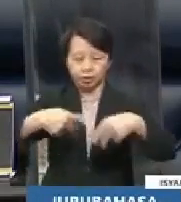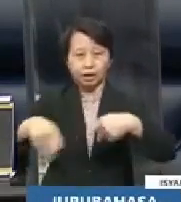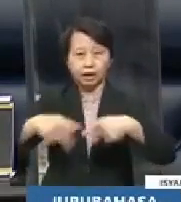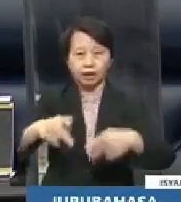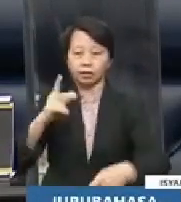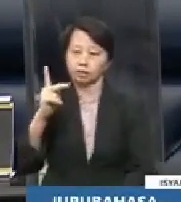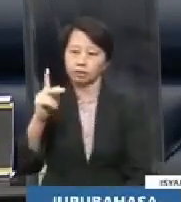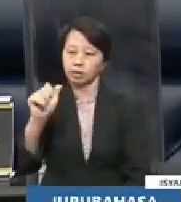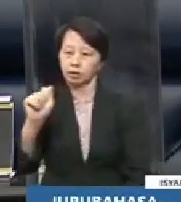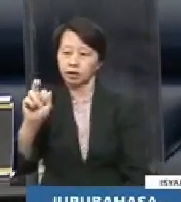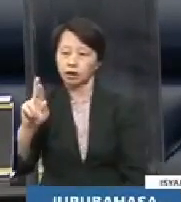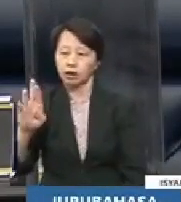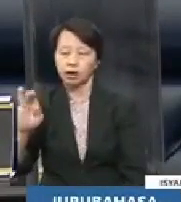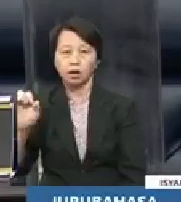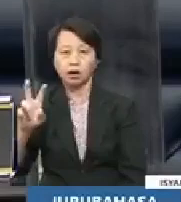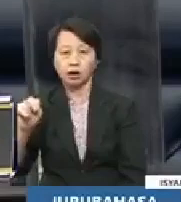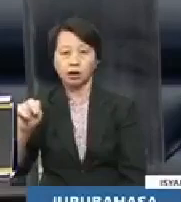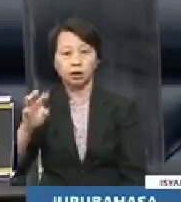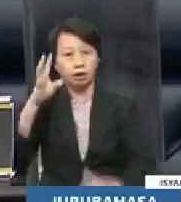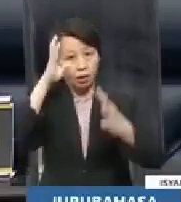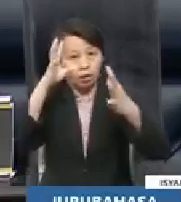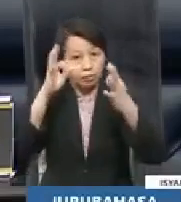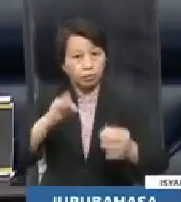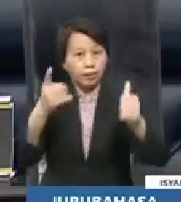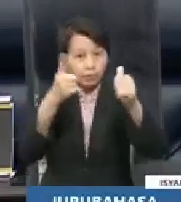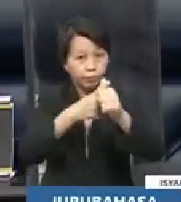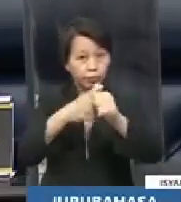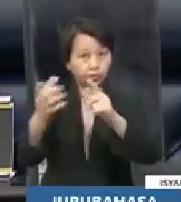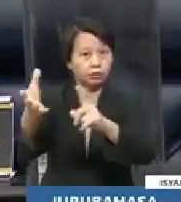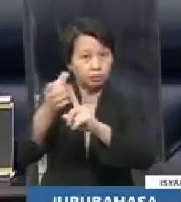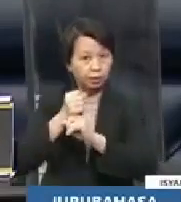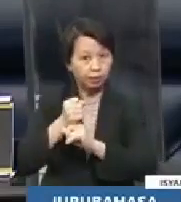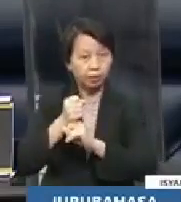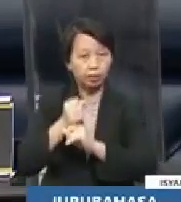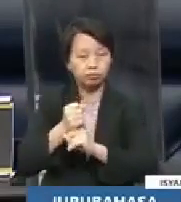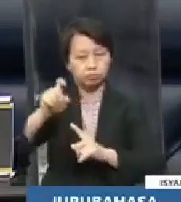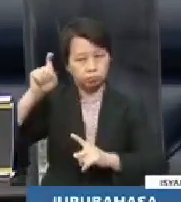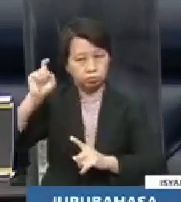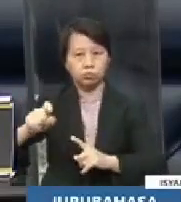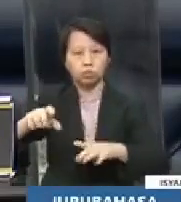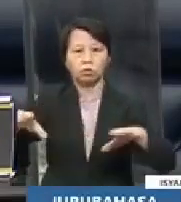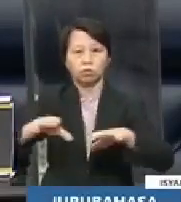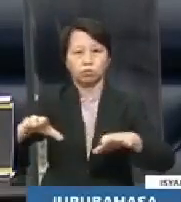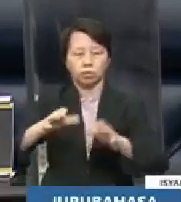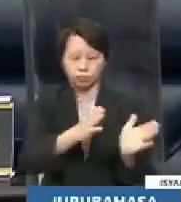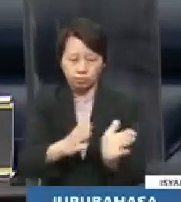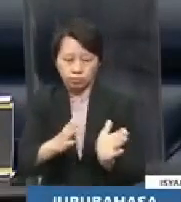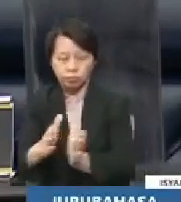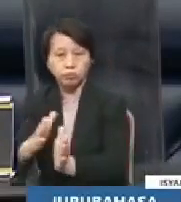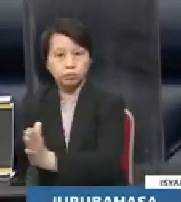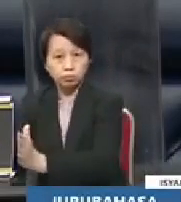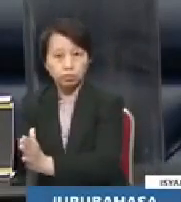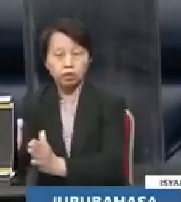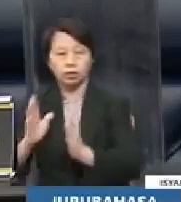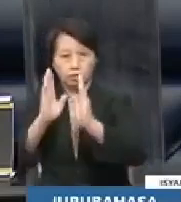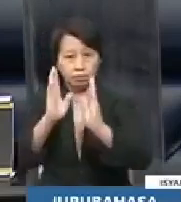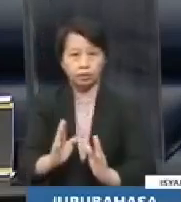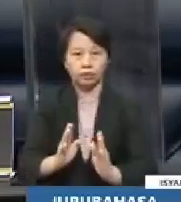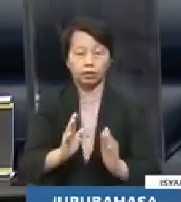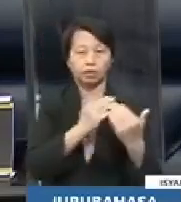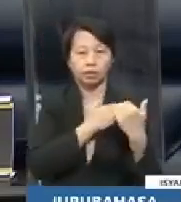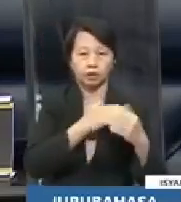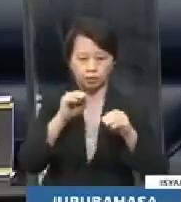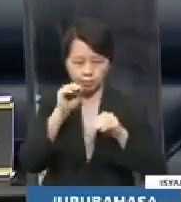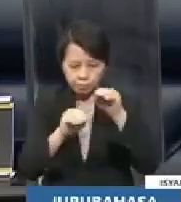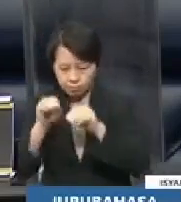karbon antara keputusan uttamo dicapai dalam keputusan keperluan wajib untuk membuat pelarasan perbadanan otot